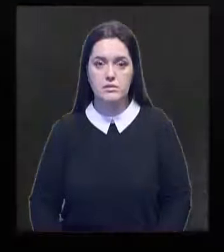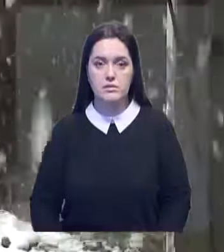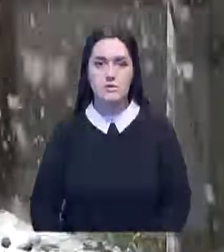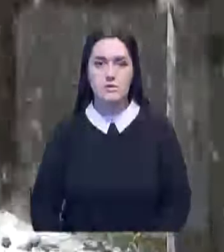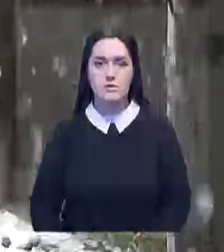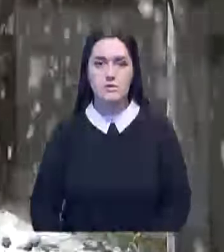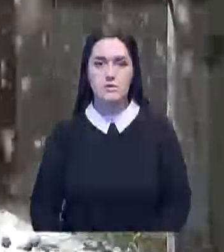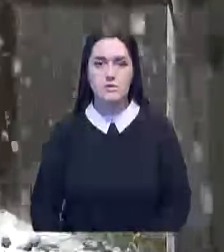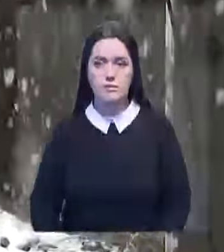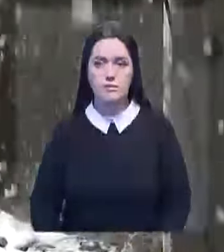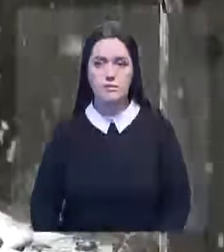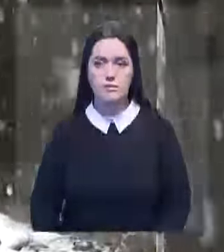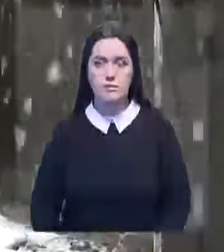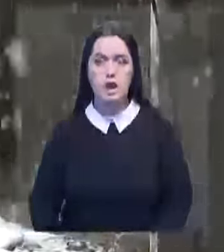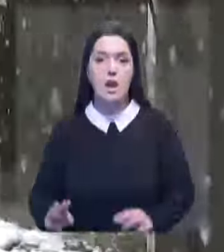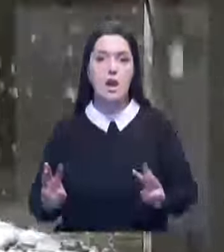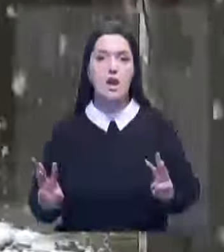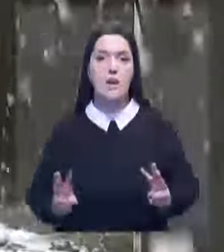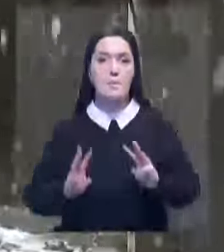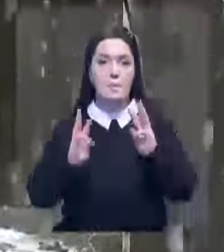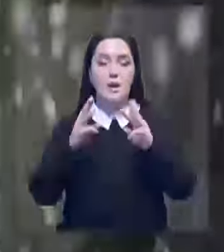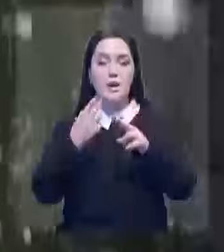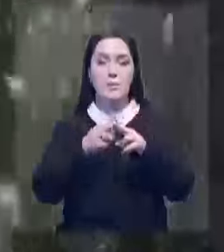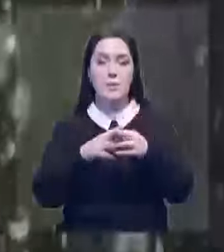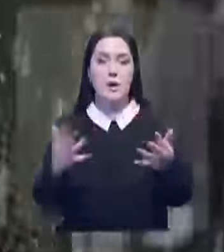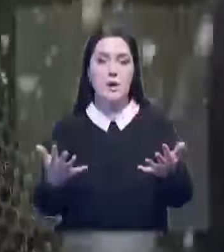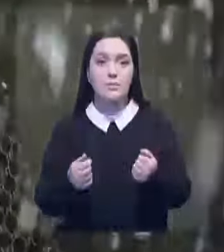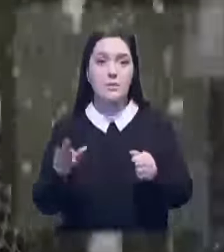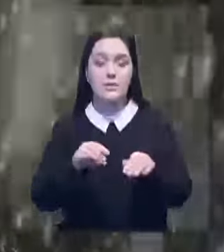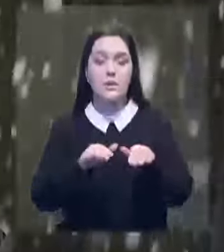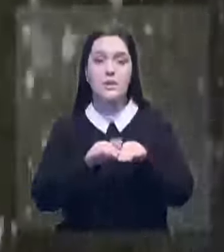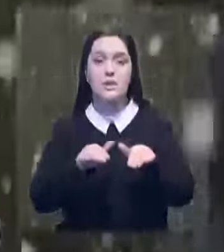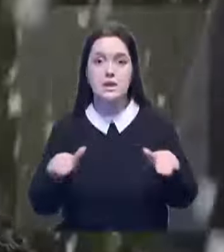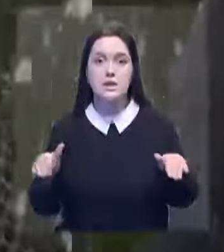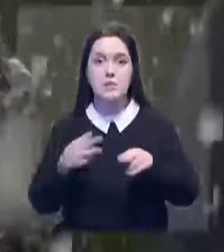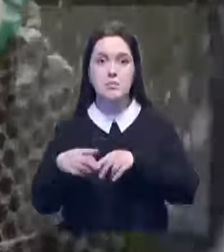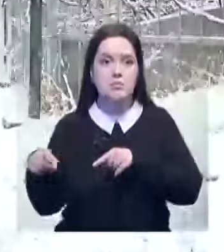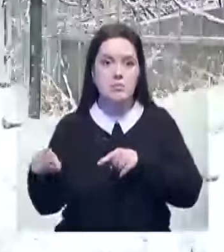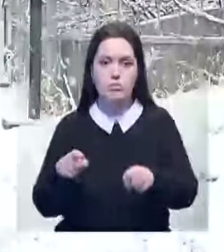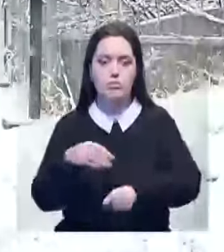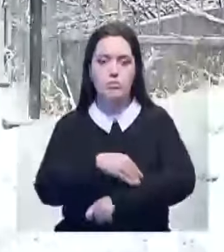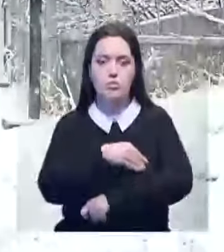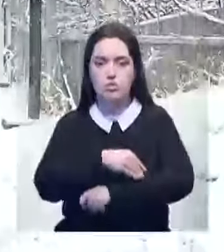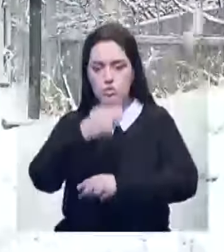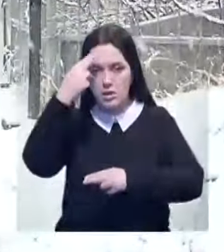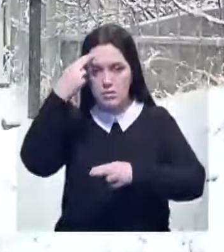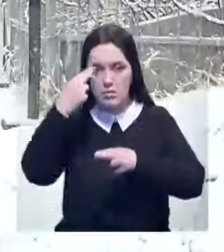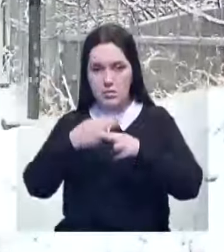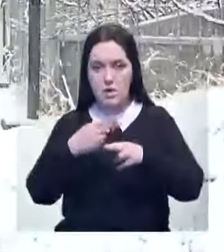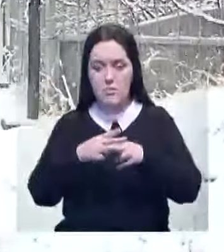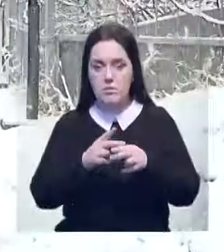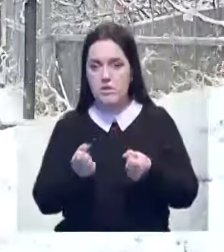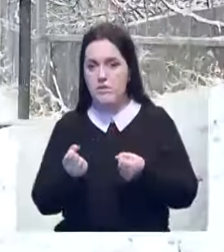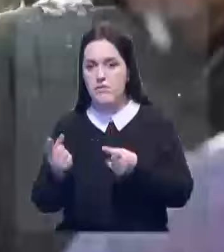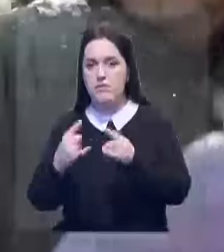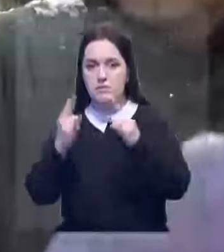там. В пламени и дыму Марина смогла эвакуировать всех детей, после чего подоспел ее муж и брат. Они помогли выбросить газовый